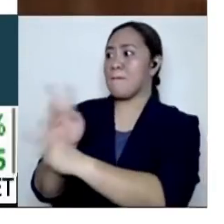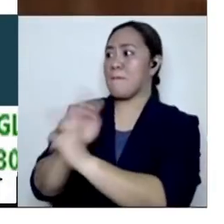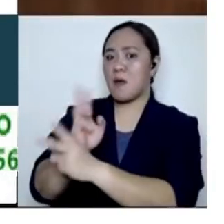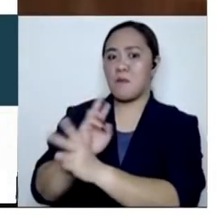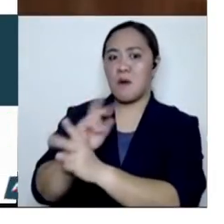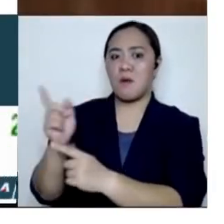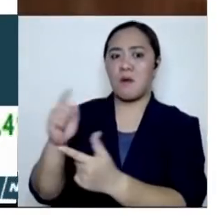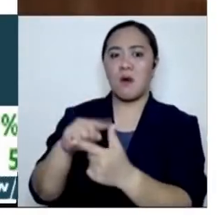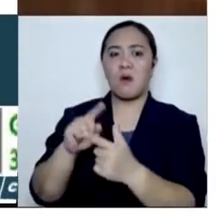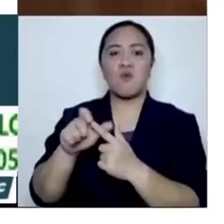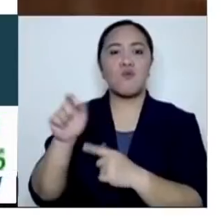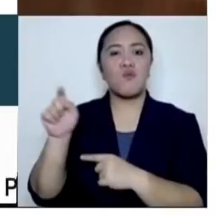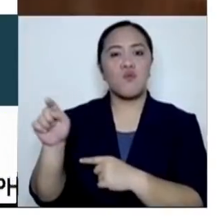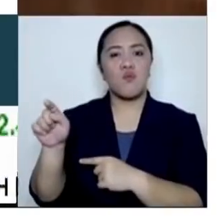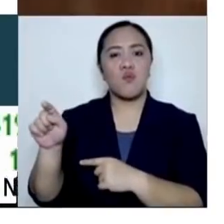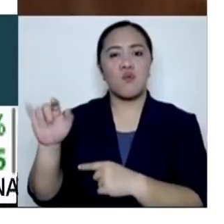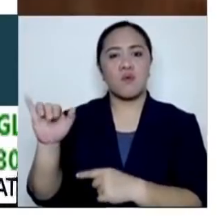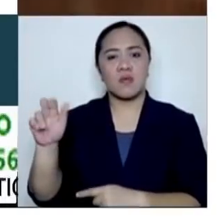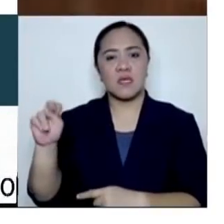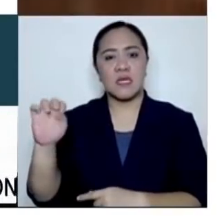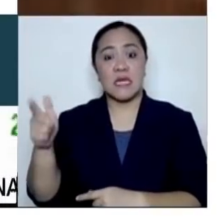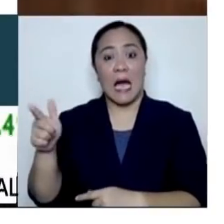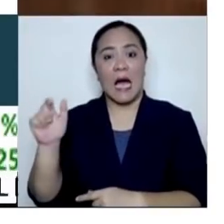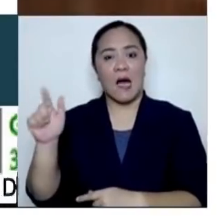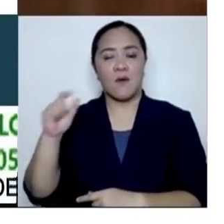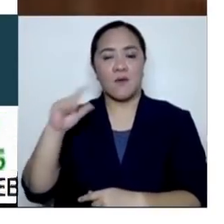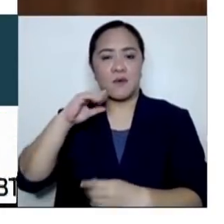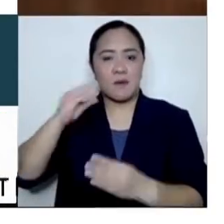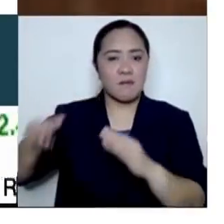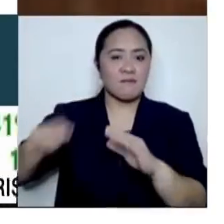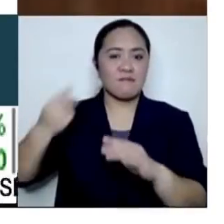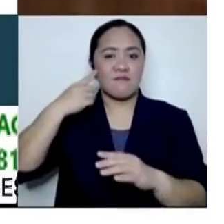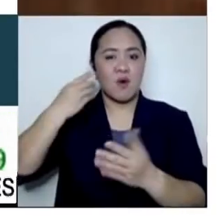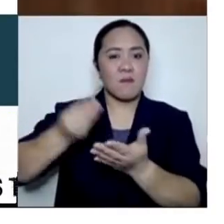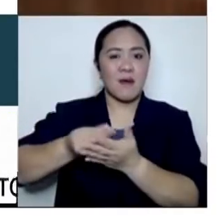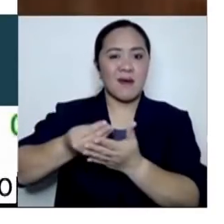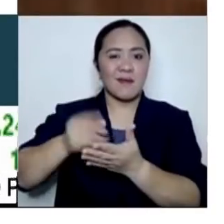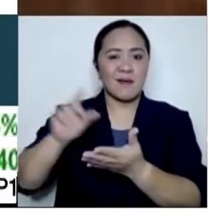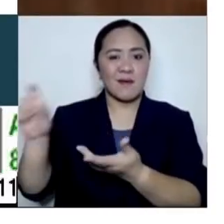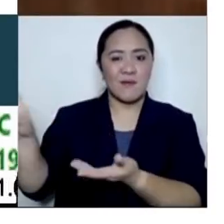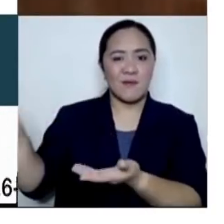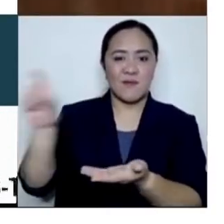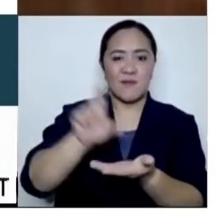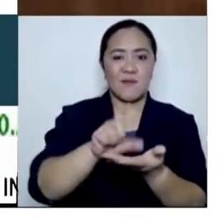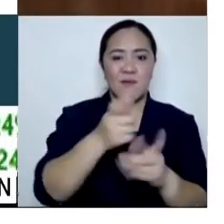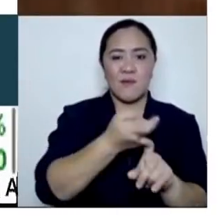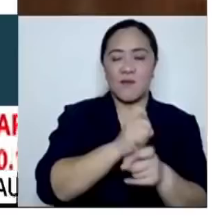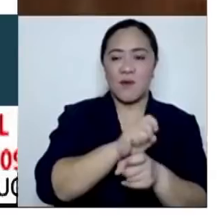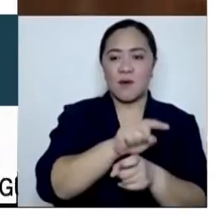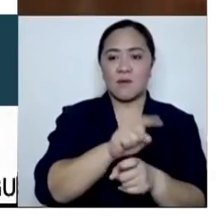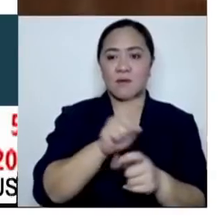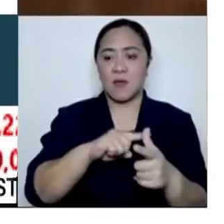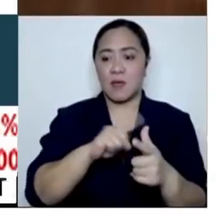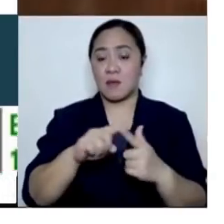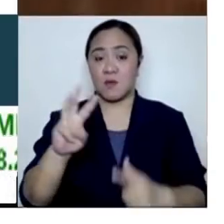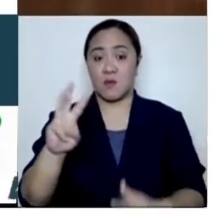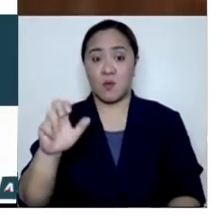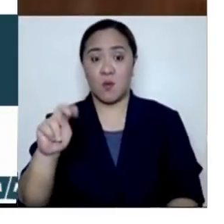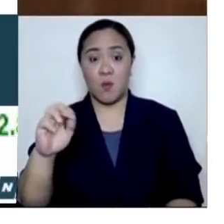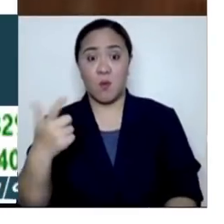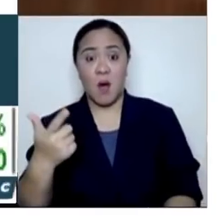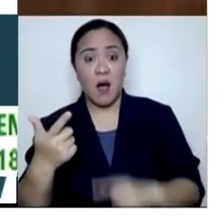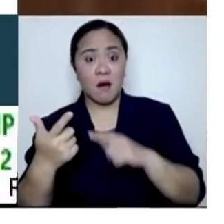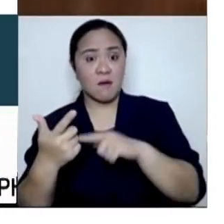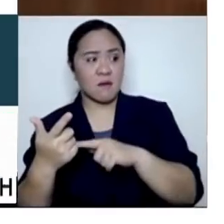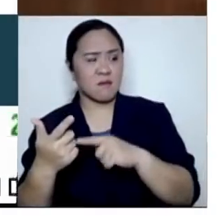gumagarantya itong si Michael Yang. And then nung sinabi namin, i-contempt namin, naawa, di umano, si Wang sa kanya. Sabi niya, okay, I don't